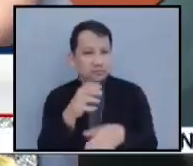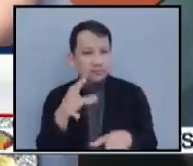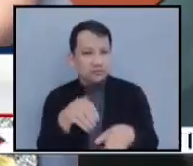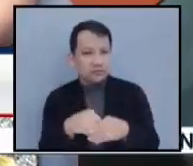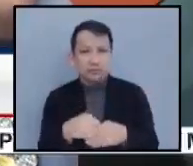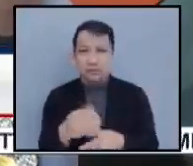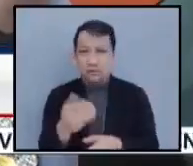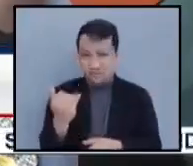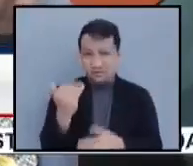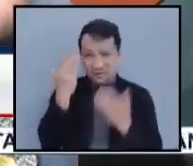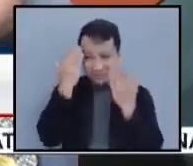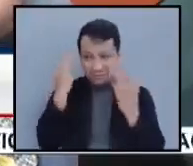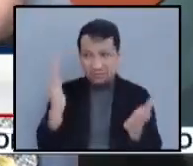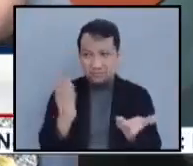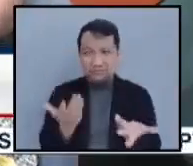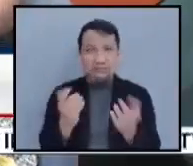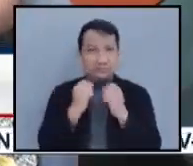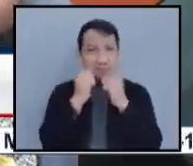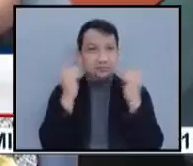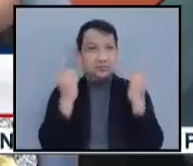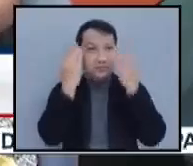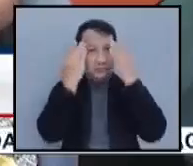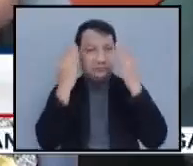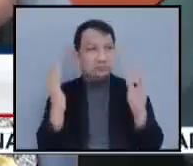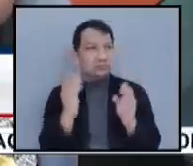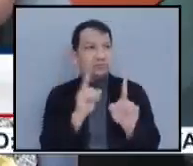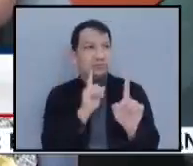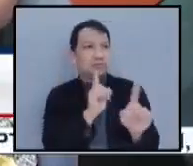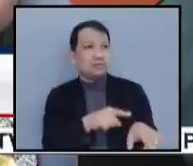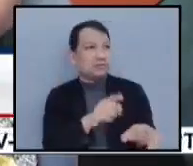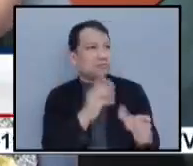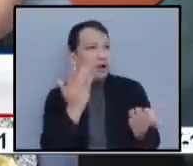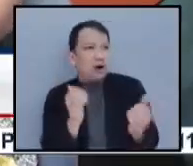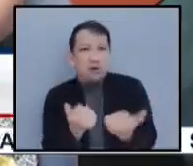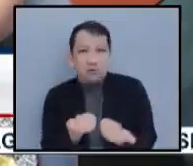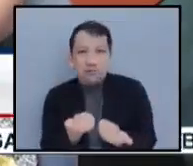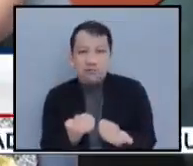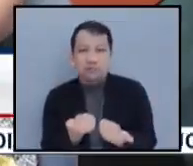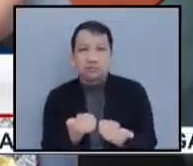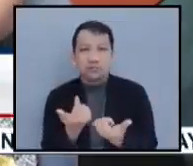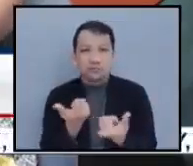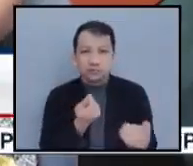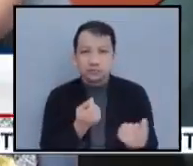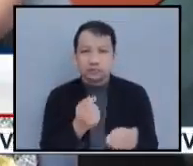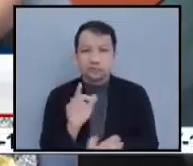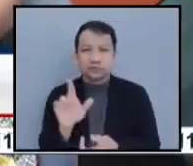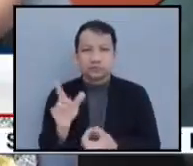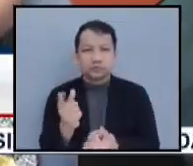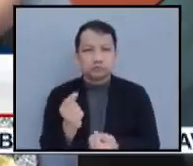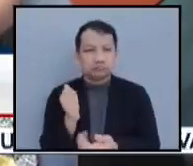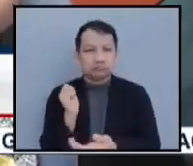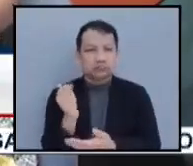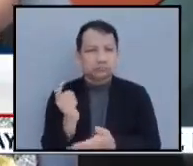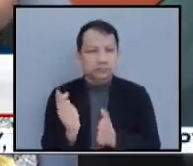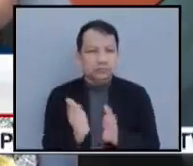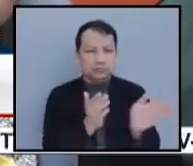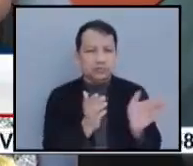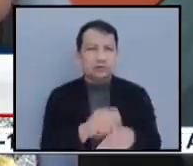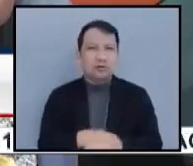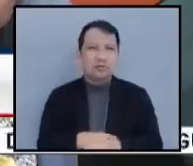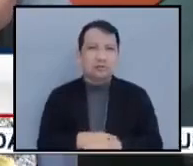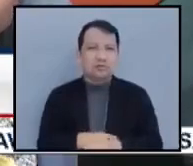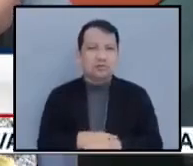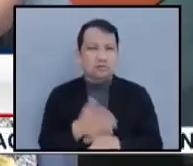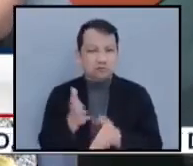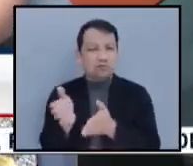mamaya biglang kunyari, paano kung hindi mo alam yung sagot? Paano mo gagawin? Ano yung usual plan nyo dyan or strategy with